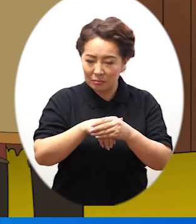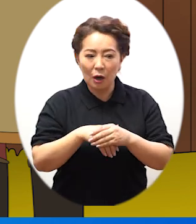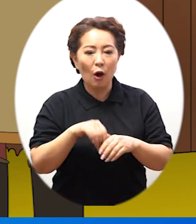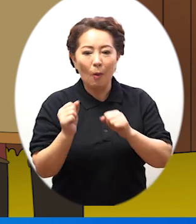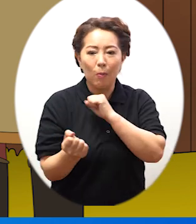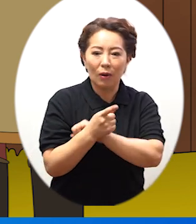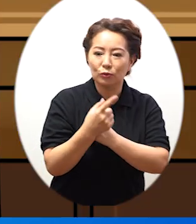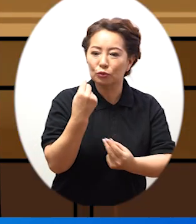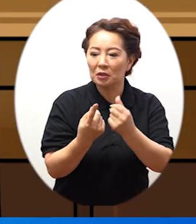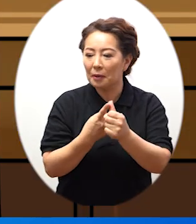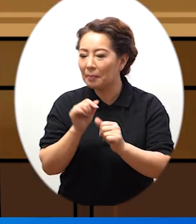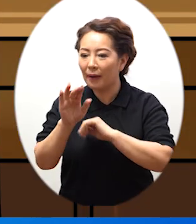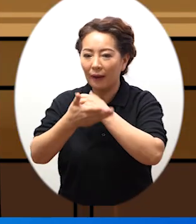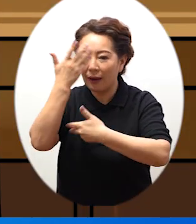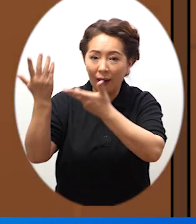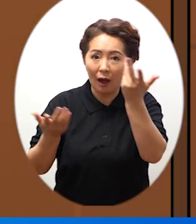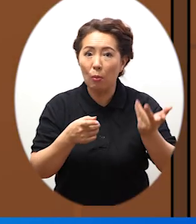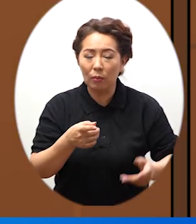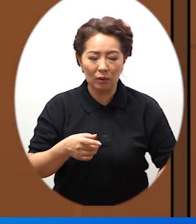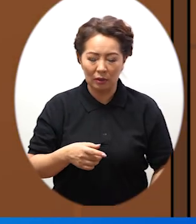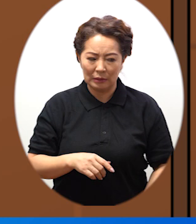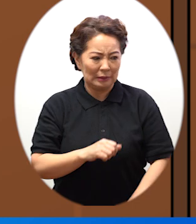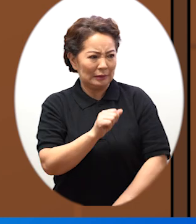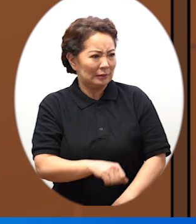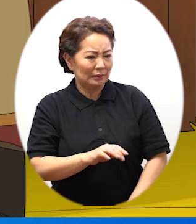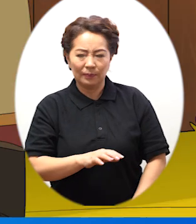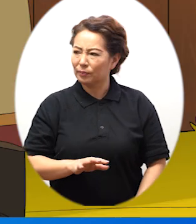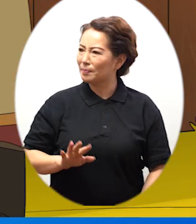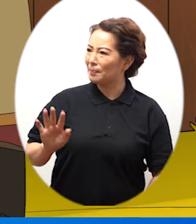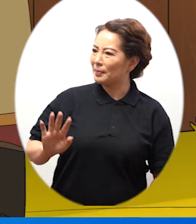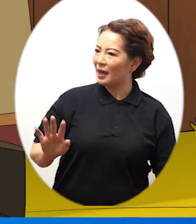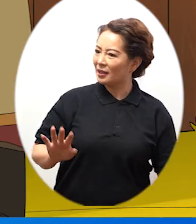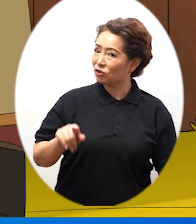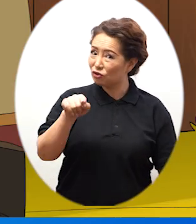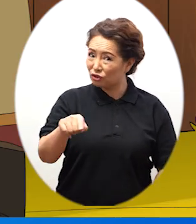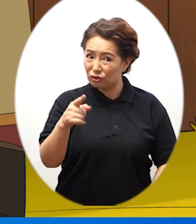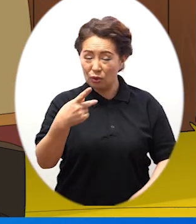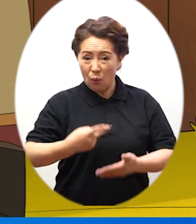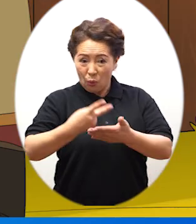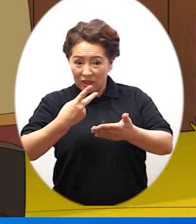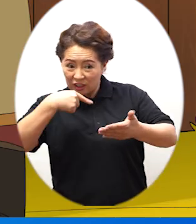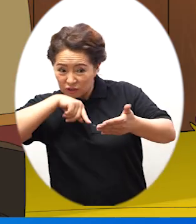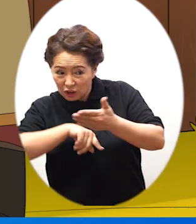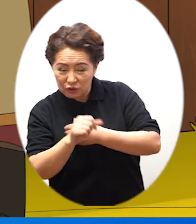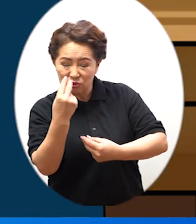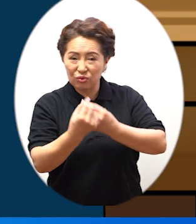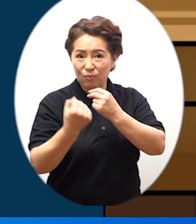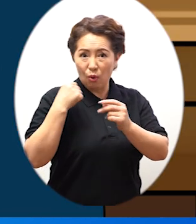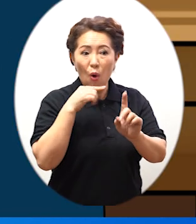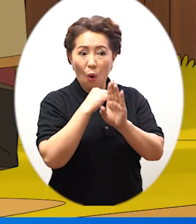санаатай хайж явлаа. Яасан бэ? Бэж. Харин тэгээ өөрийг чинь энэ үлгэрийн гол дүр юм байна